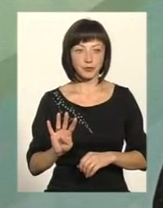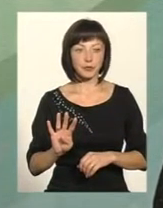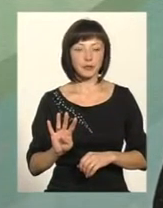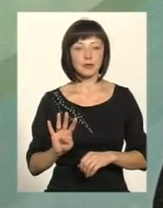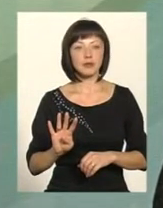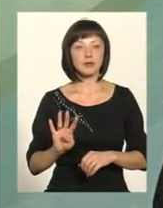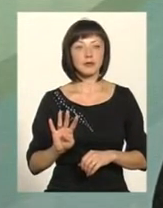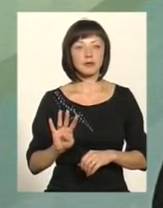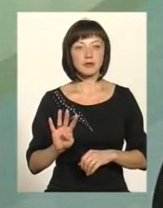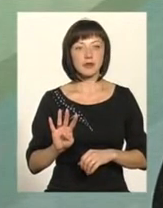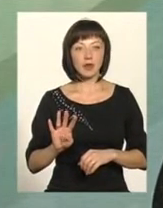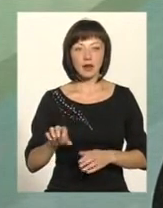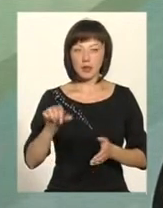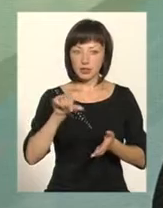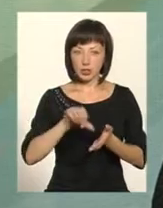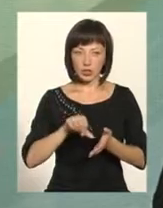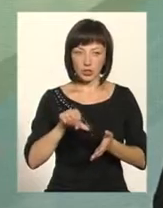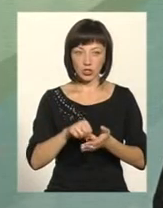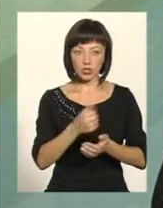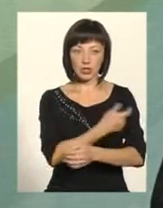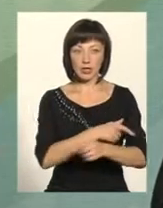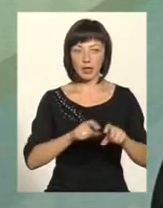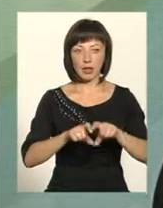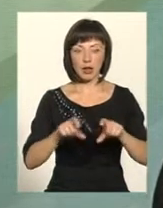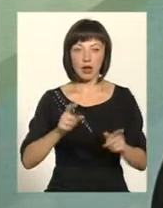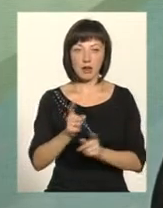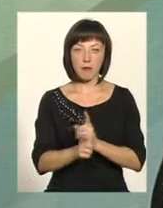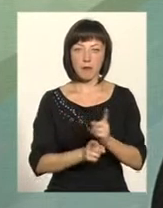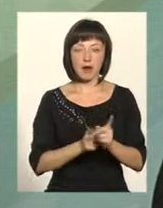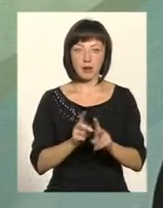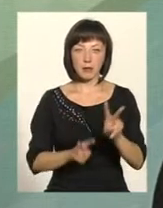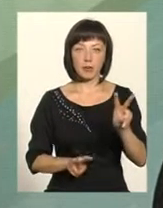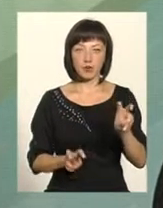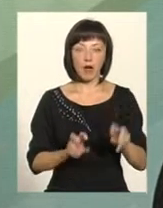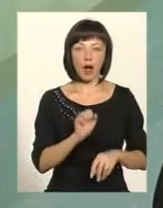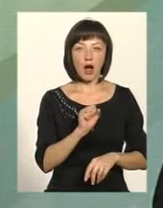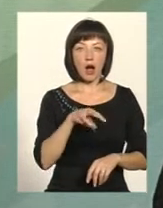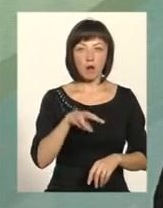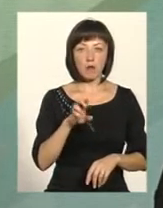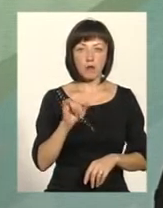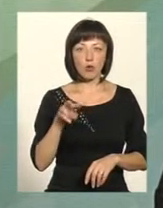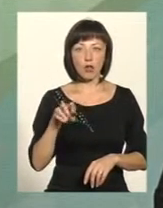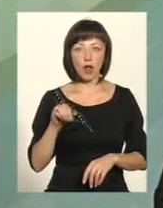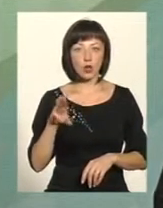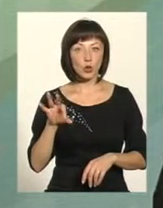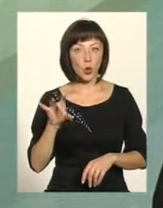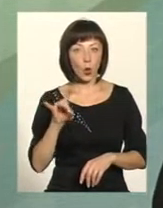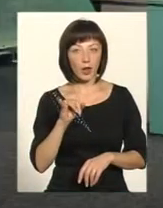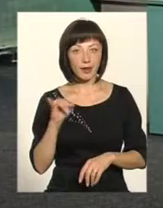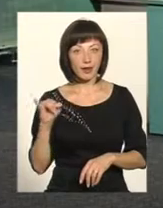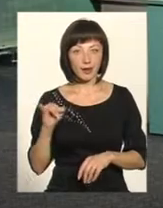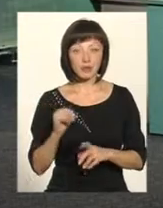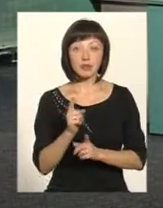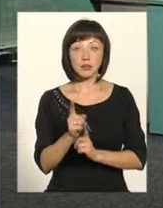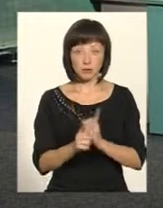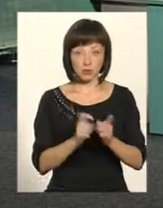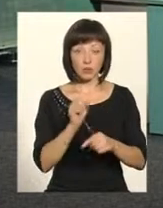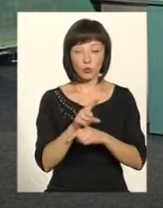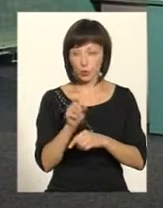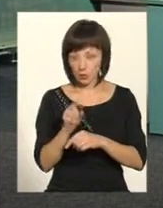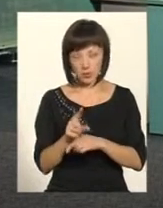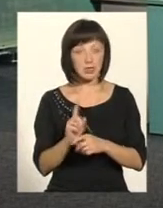4 лікарні дільничих. От, вони були перейменовані в амбулаторії. Ну, позитивом було те, дійсно... Не просто перейменовані, їхні функції змінилися? Так,